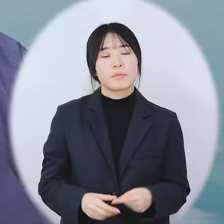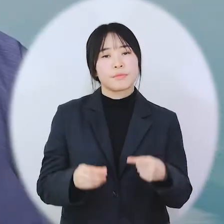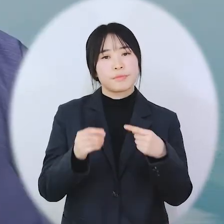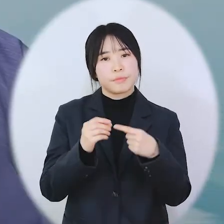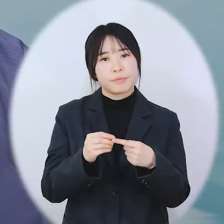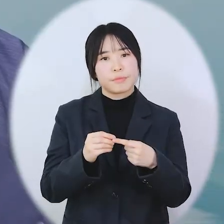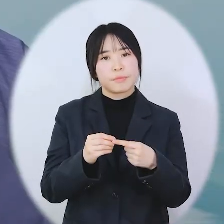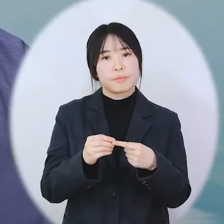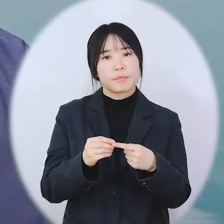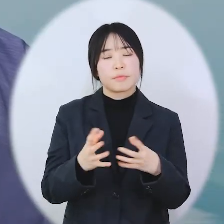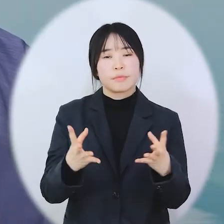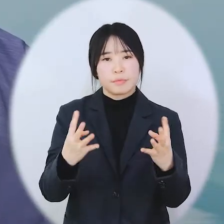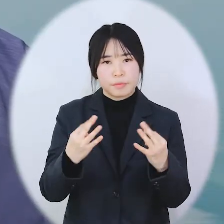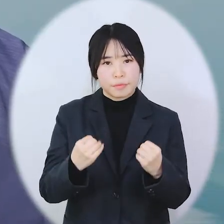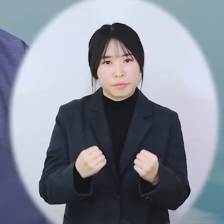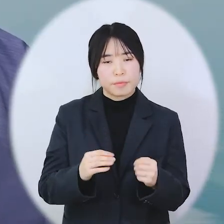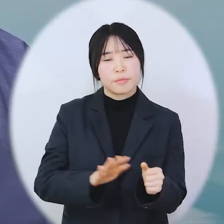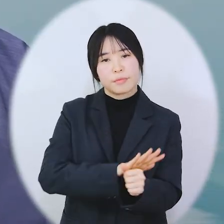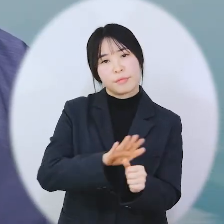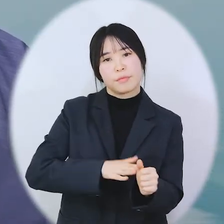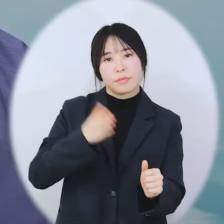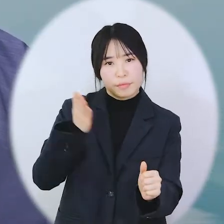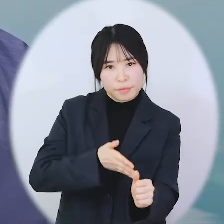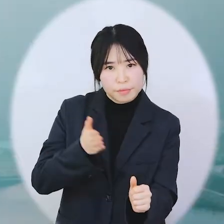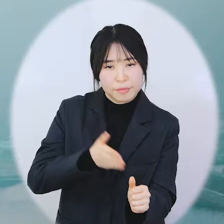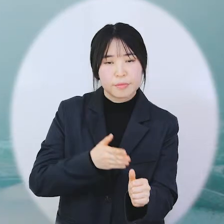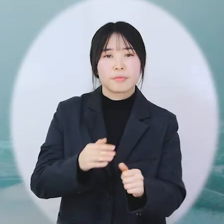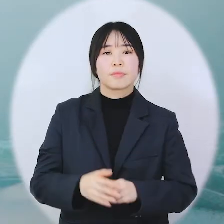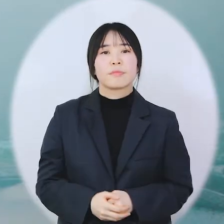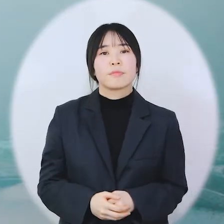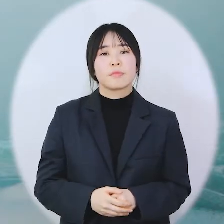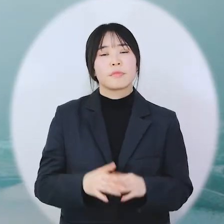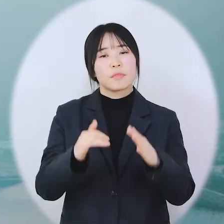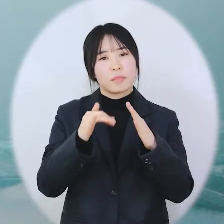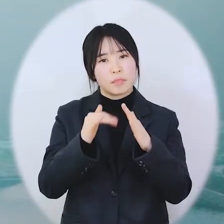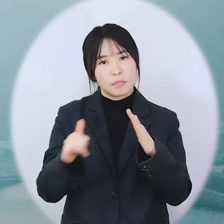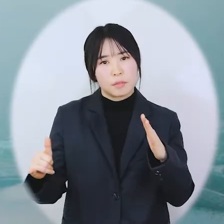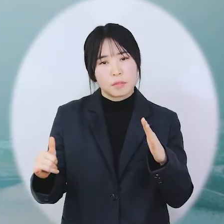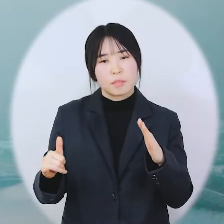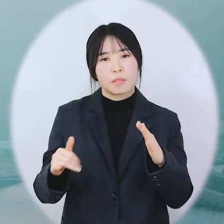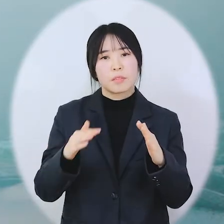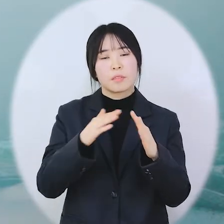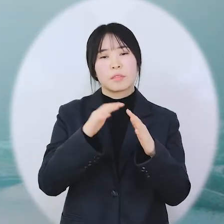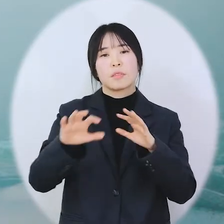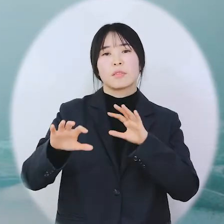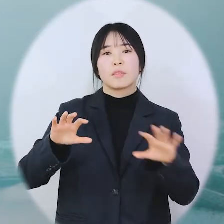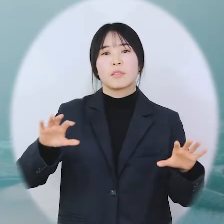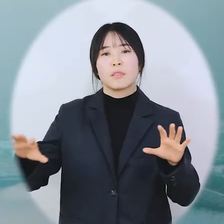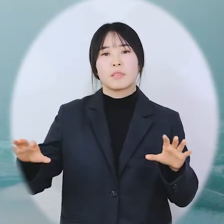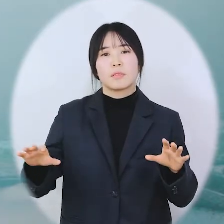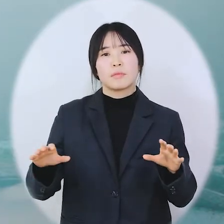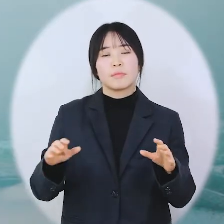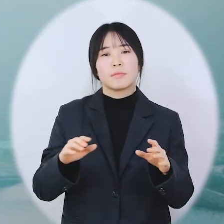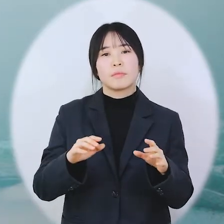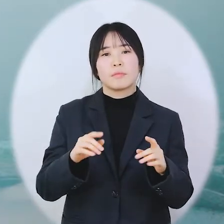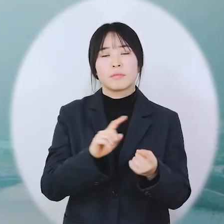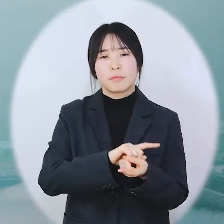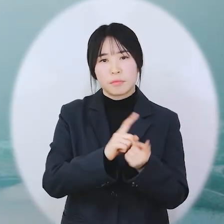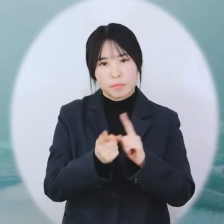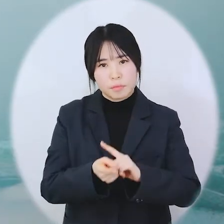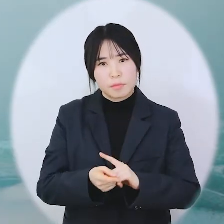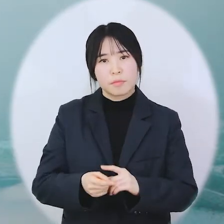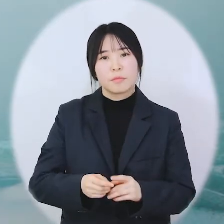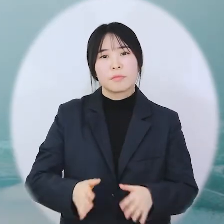첫째 많이 사랑하시기 바랍니다 가족은 물론 이웃과도 서로 따뜻한